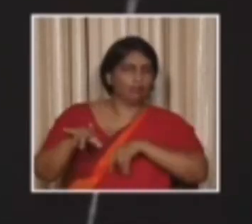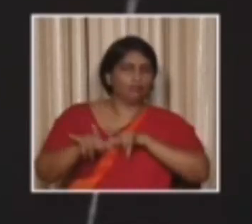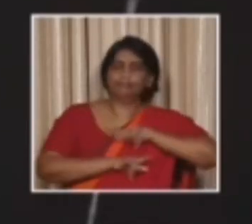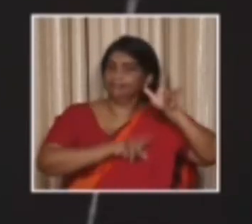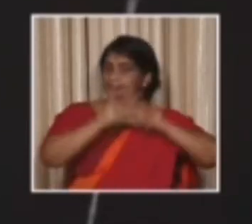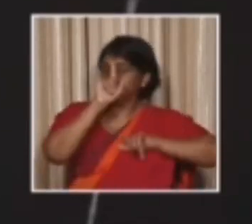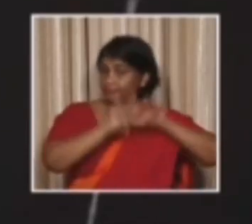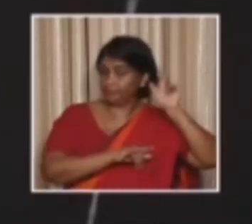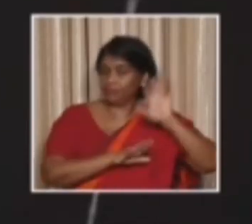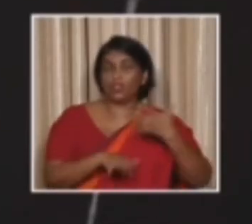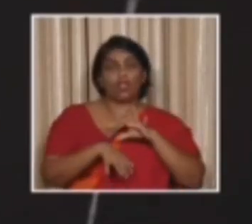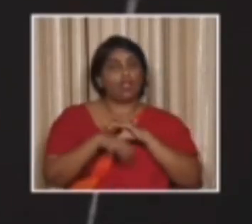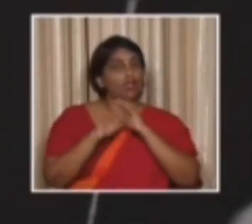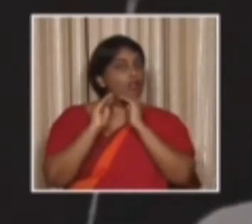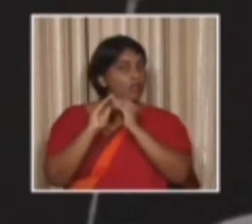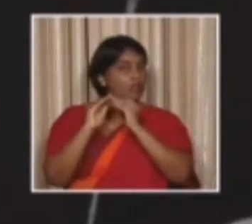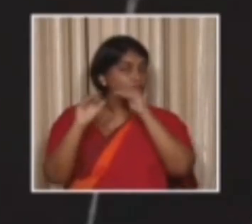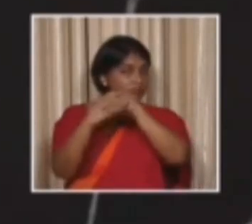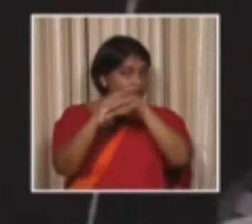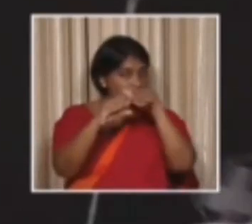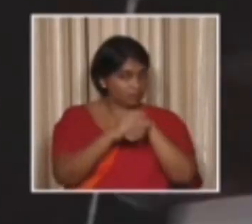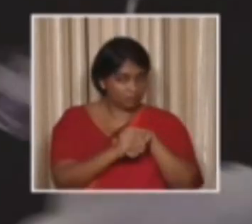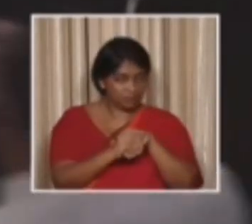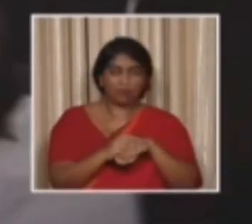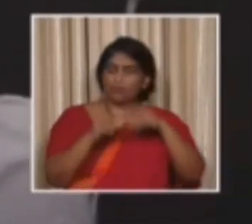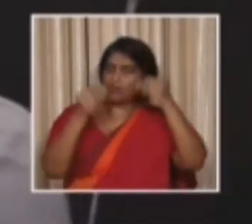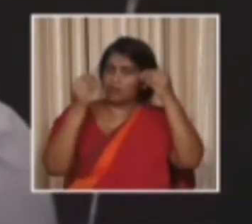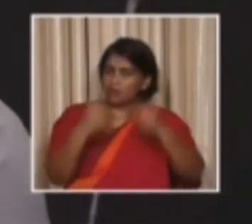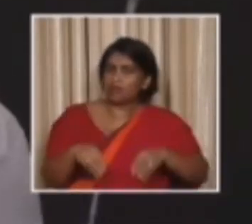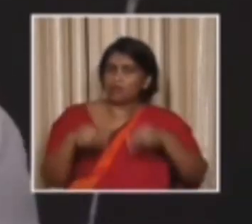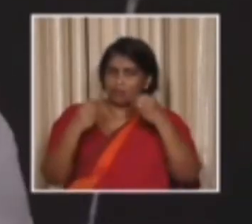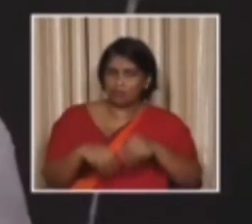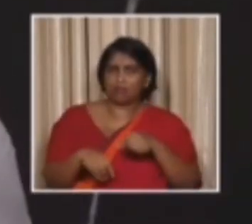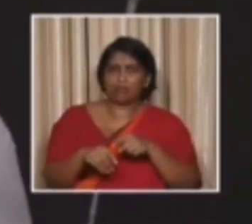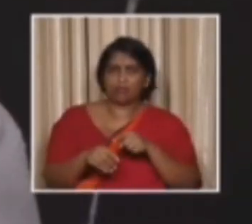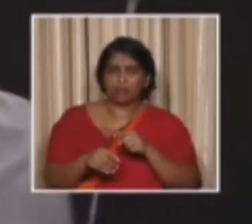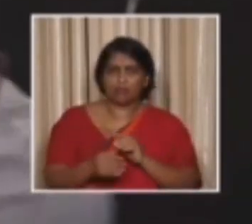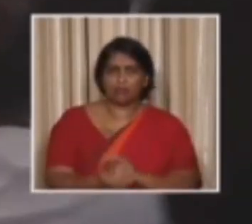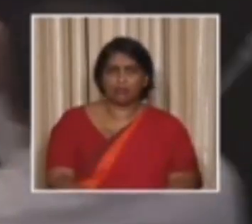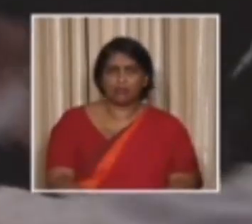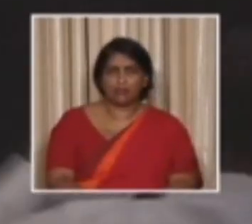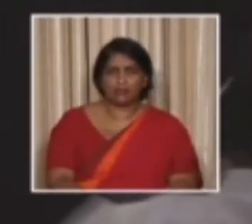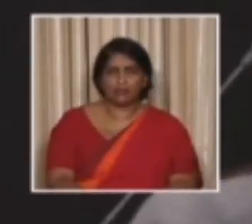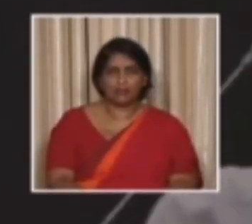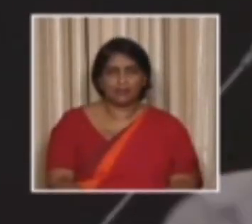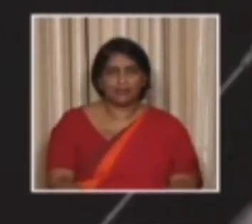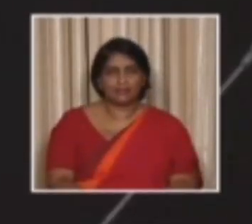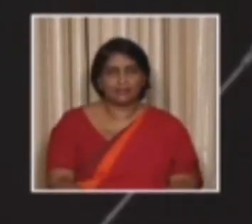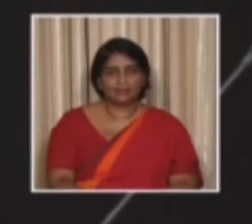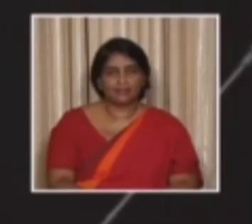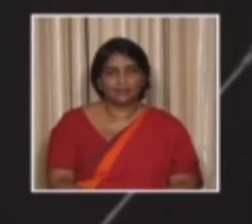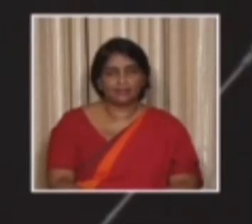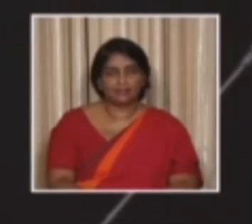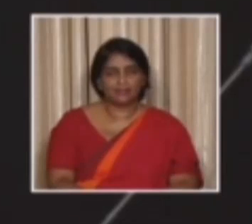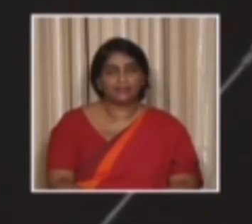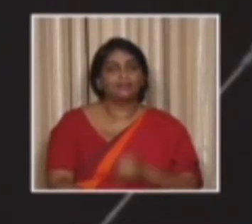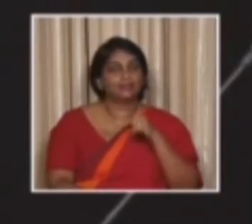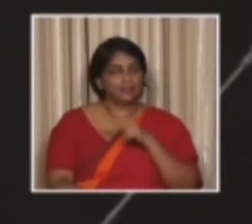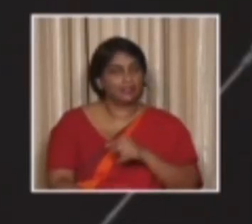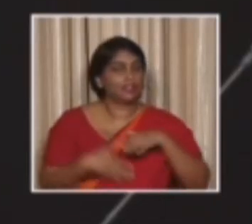குறிப்பிடுகின்றார். சுகாதார அமைச்சின் கீழ் உள்ள தேசிய மருத்துவ ஆராய்ச்சி நிறுவகம் தரமற்ற மருந்துகள் இறக்குமதி